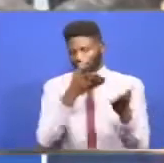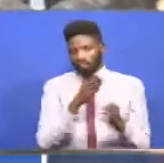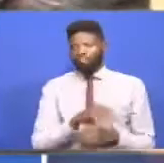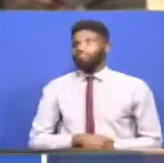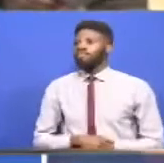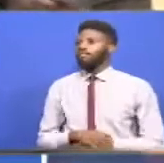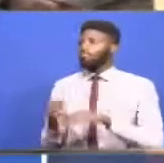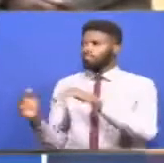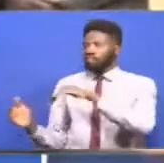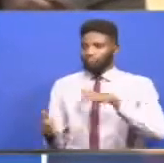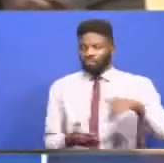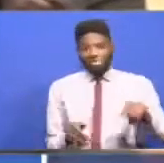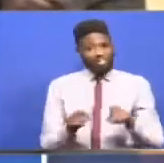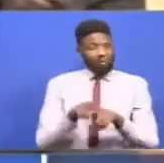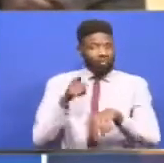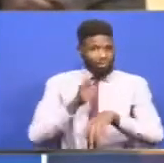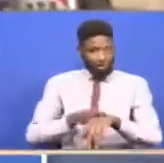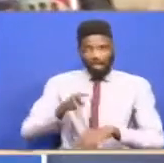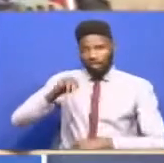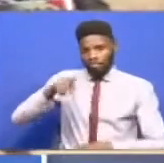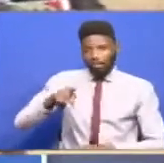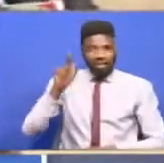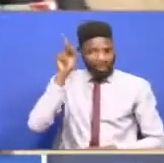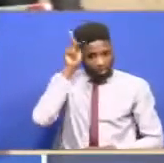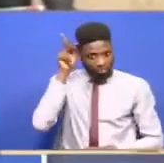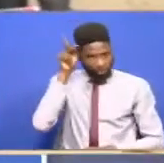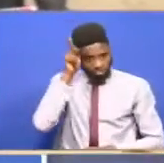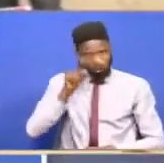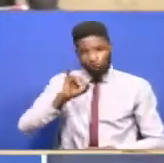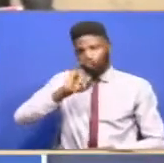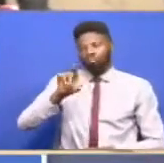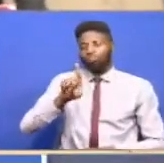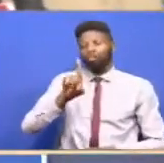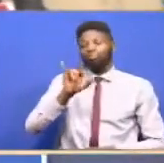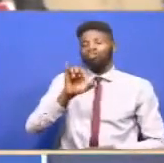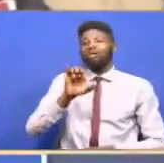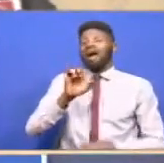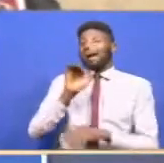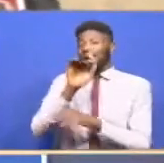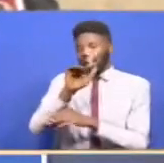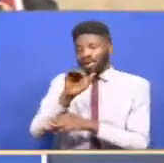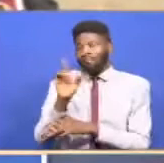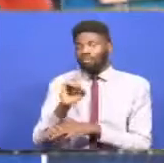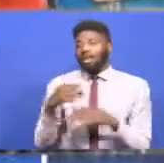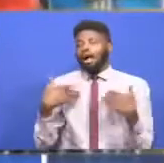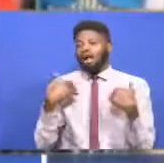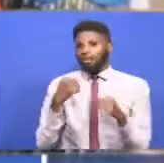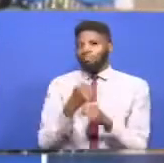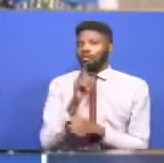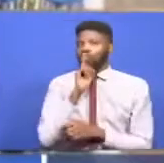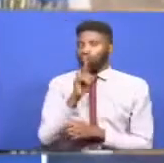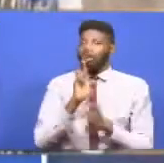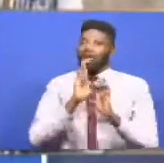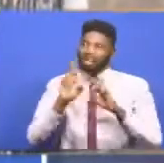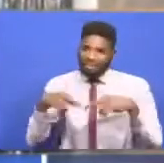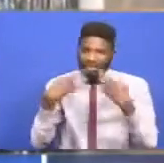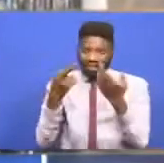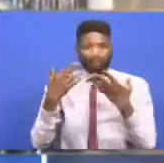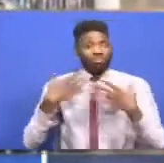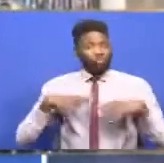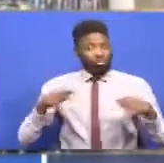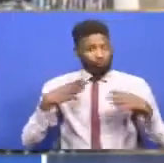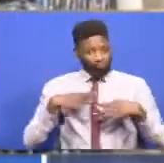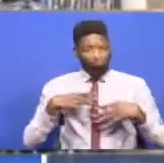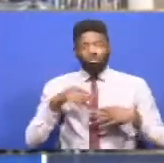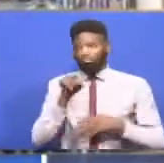Wakati huo huo, mbunge wa Kiambu Jude Njomo ameitaka Wizara ya Afya kuhakikisha matokeo ya vipimo vya wagonjwa wa COVID-19 yenye ubora